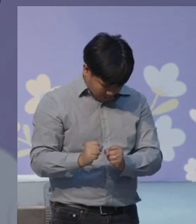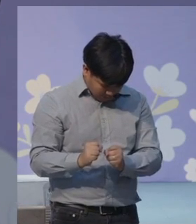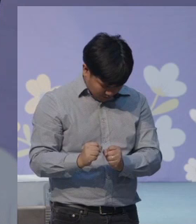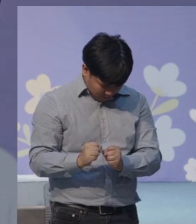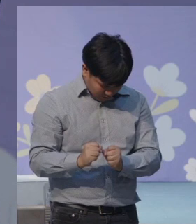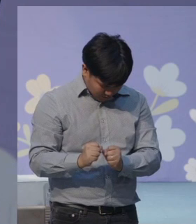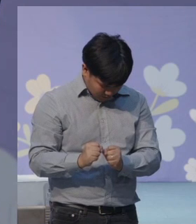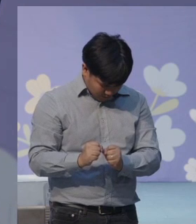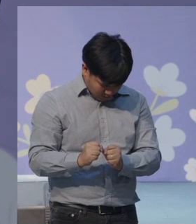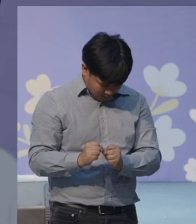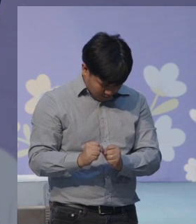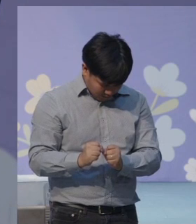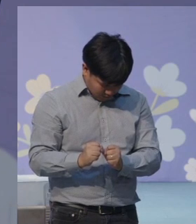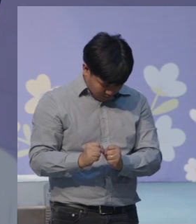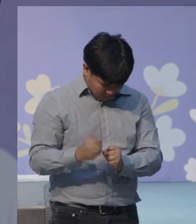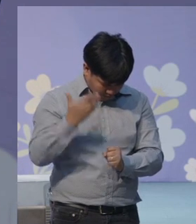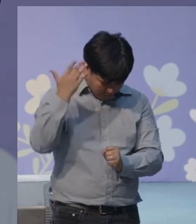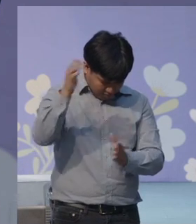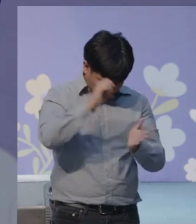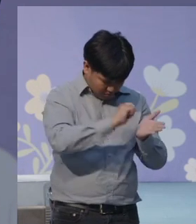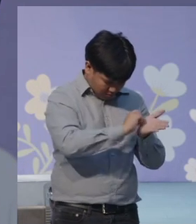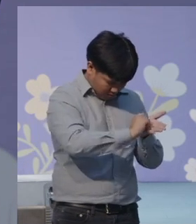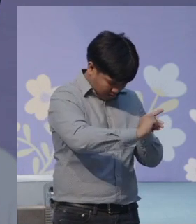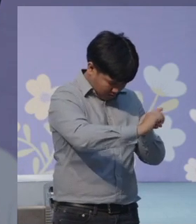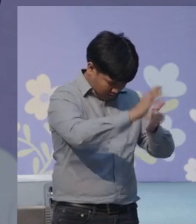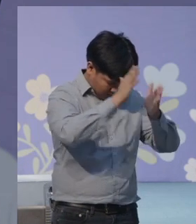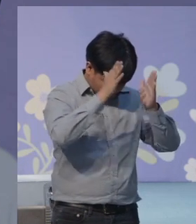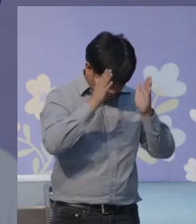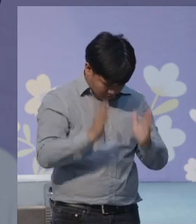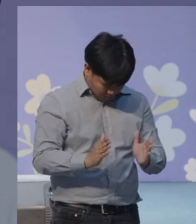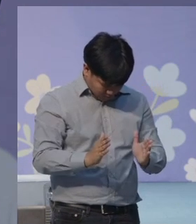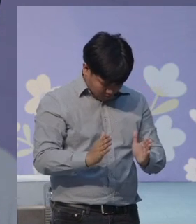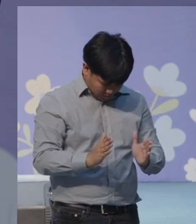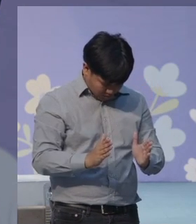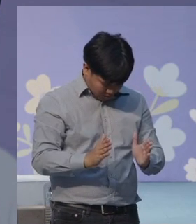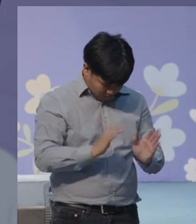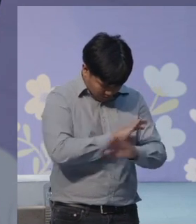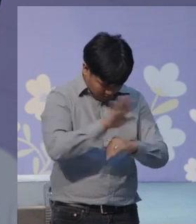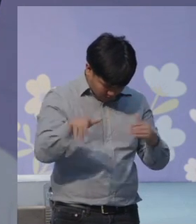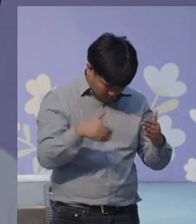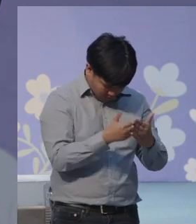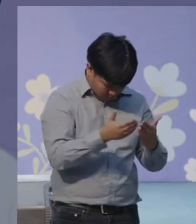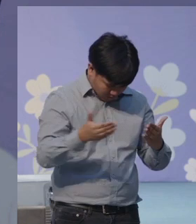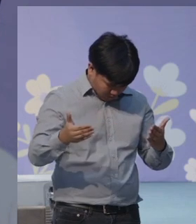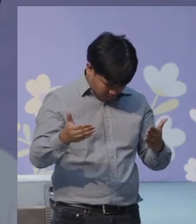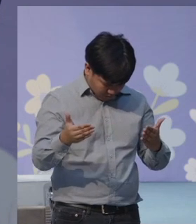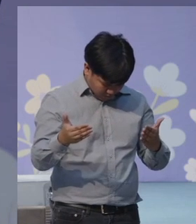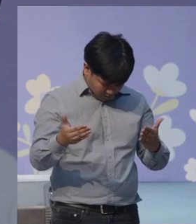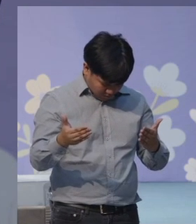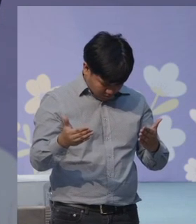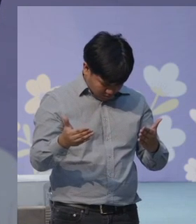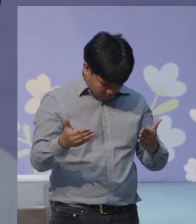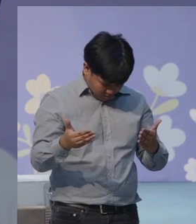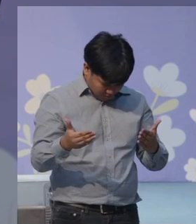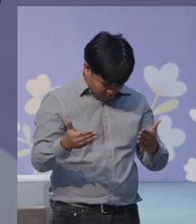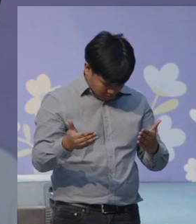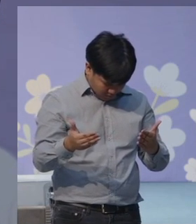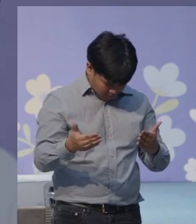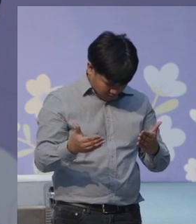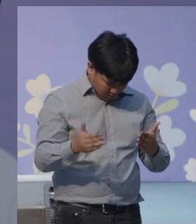At Ikaw ang may akda ng lahat ng bagay. Pwera lang ang